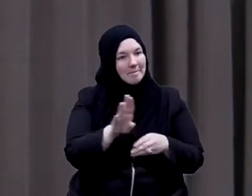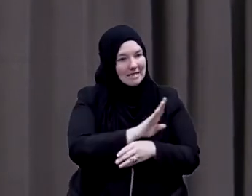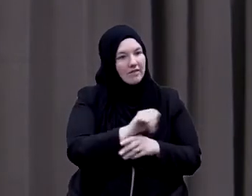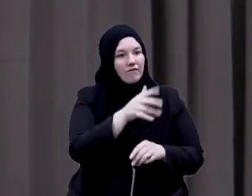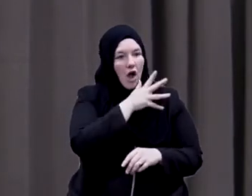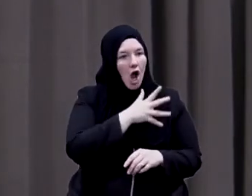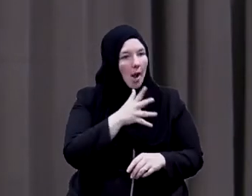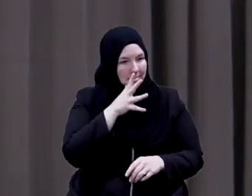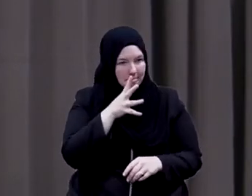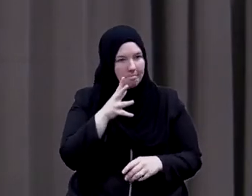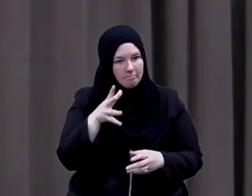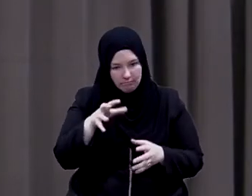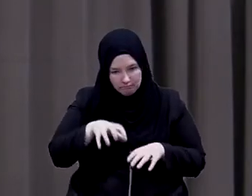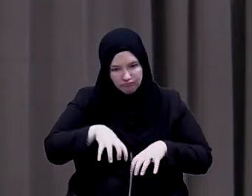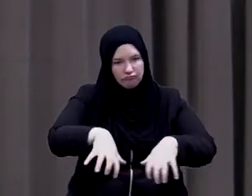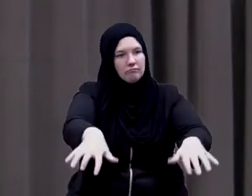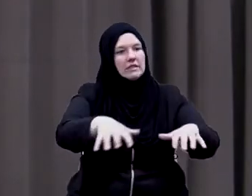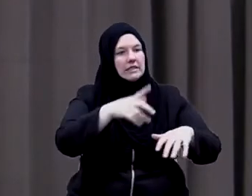farm.